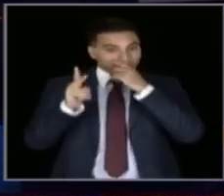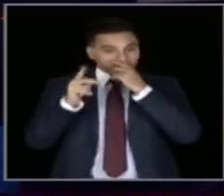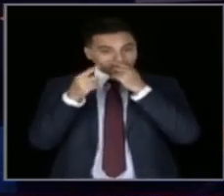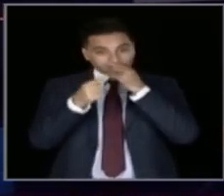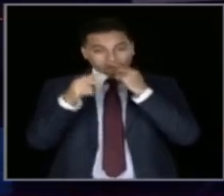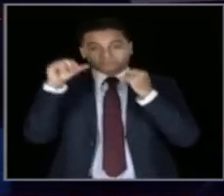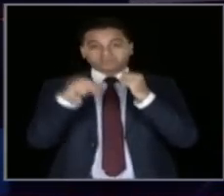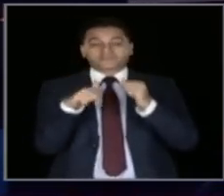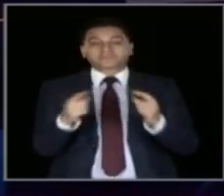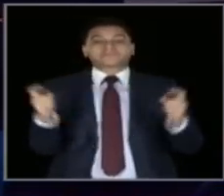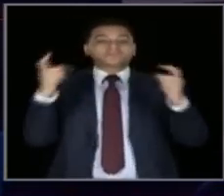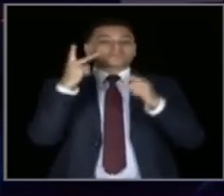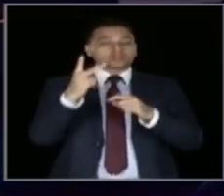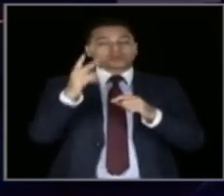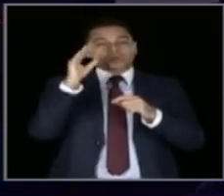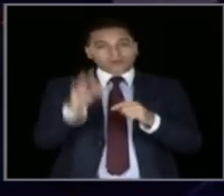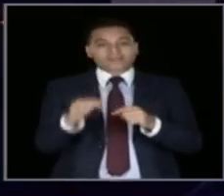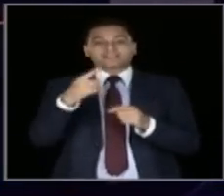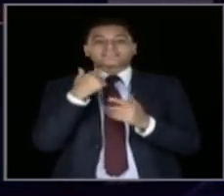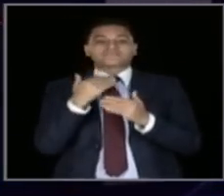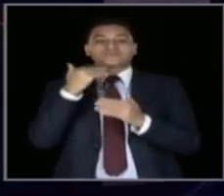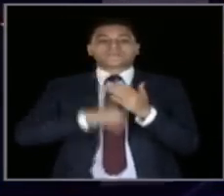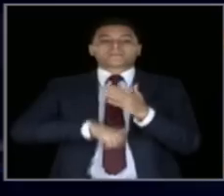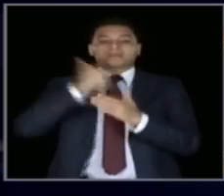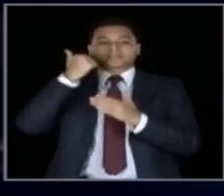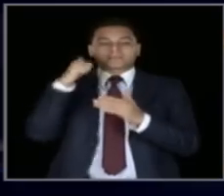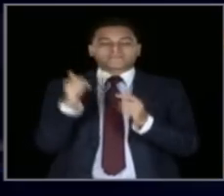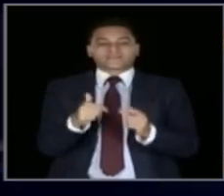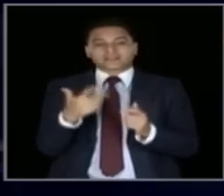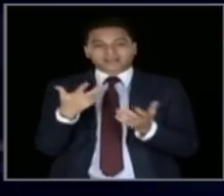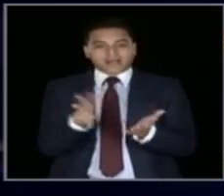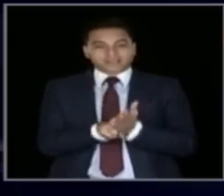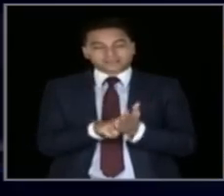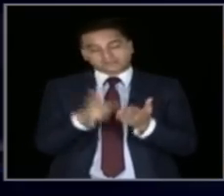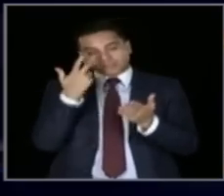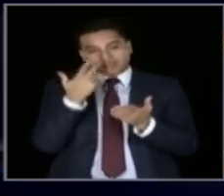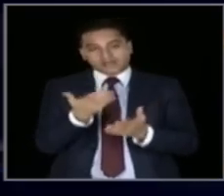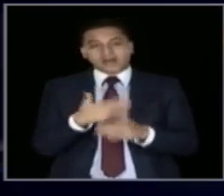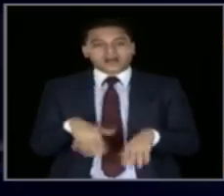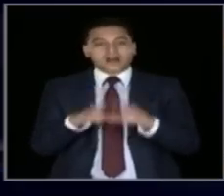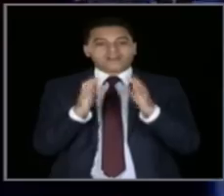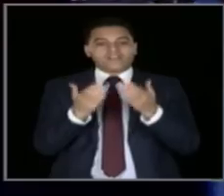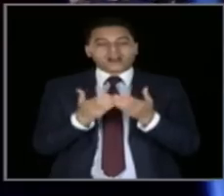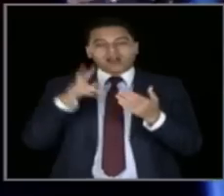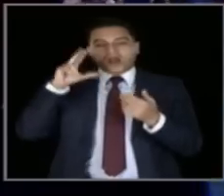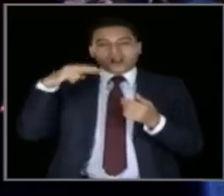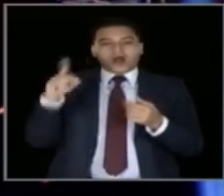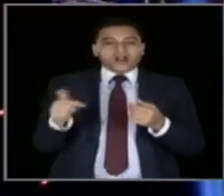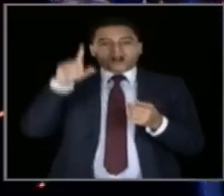في ماتشين واكيد نفسهم يرجعوا من الموسم بثلاث نقاط. نحيي كلها فريق العراب.